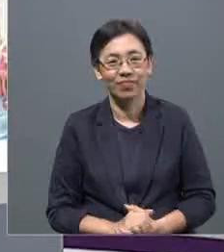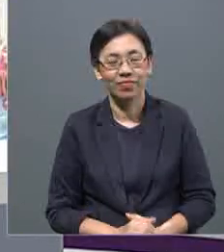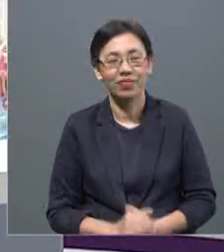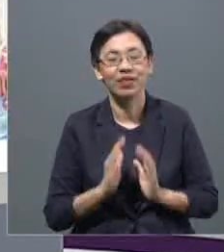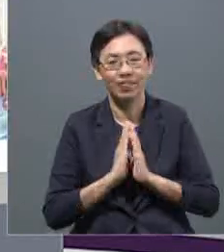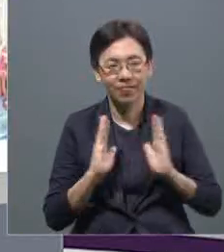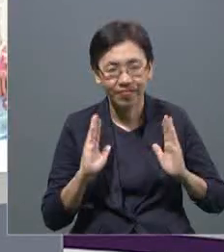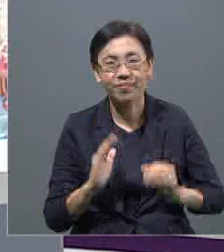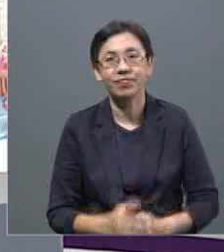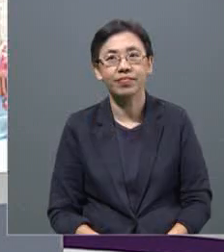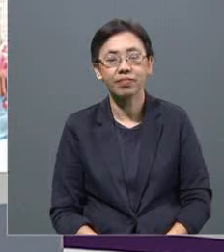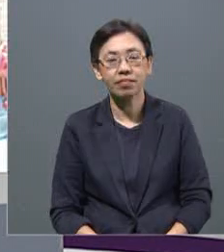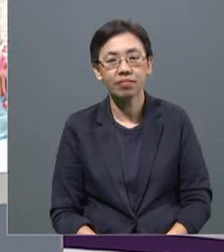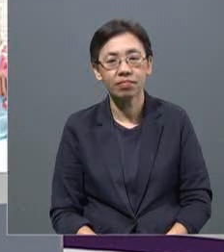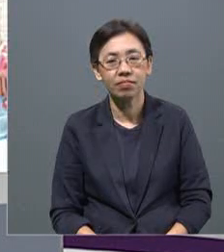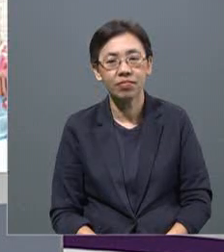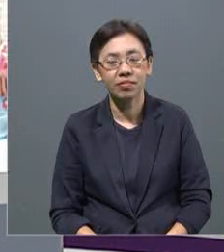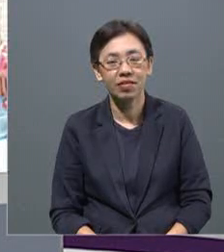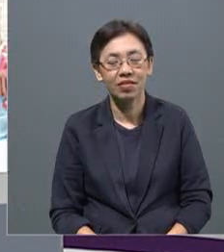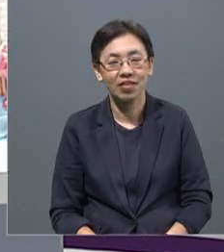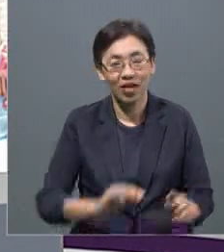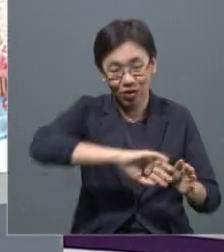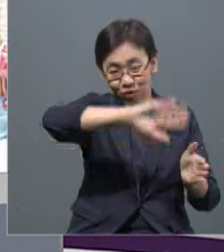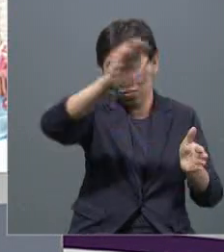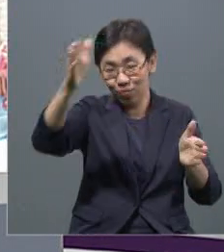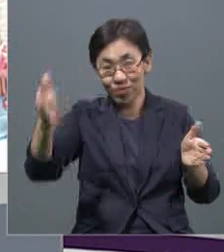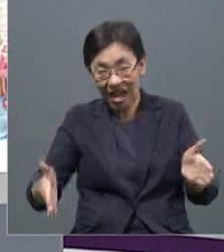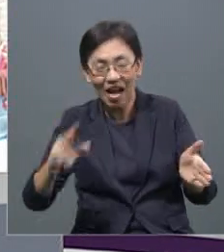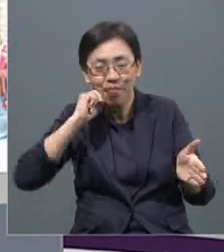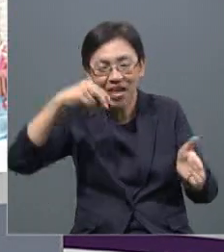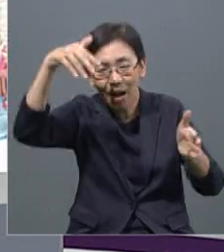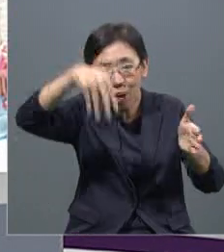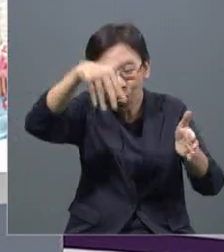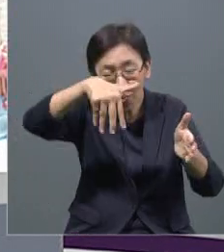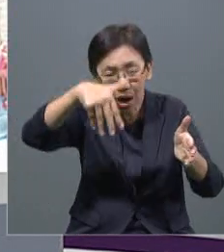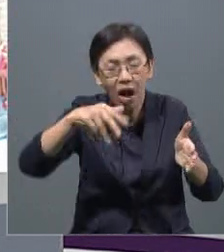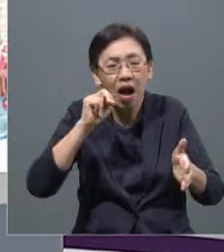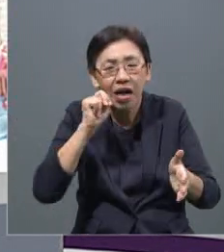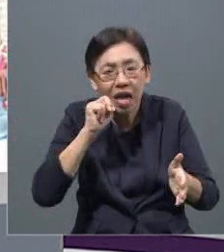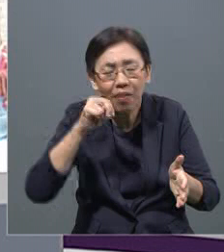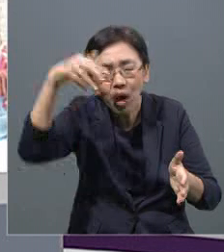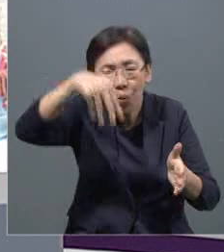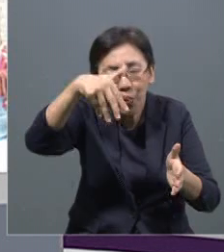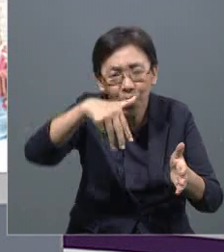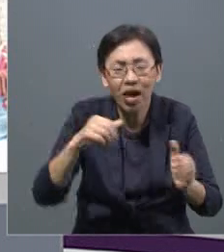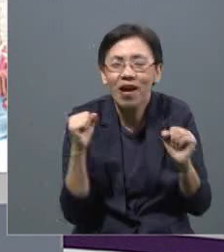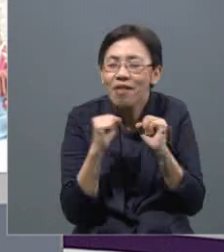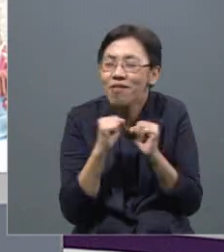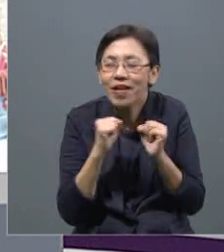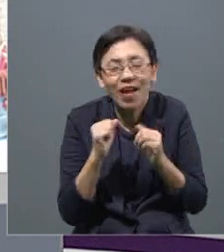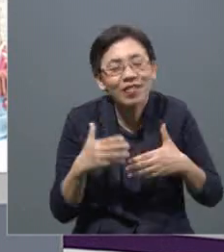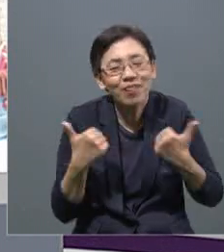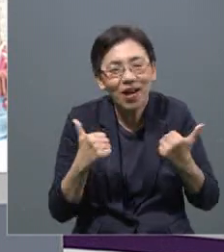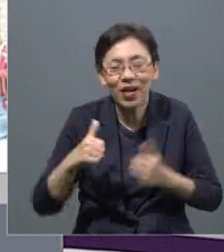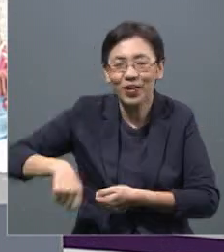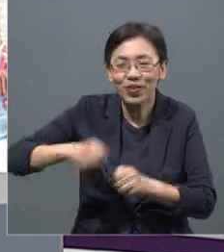ขอบคุณครับคุณณัฐพงศ์ครับคือซุ้มข้างหลังที่เห็นนะฮะที่เป็นซุ้มน้ำอ่ะอันนั้นเป็นน้ำมนต์ด้วยนะ อ๋ อก็คือเย็นสงกรานต์ด้วยใช่ไหมฮะ